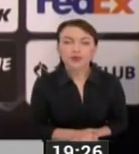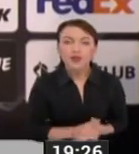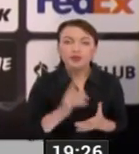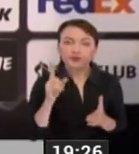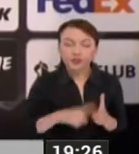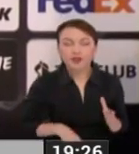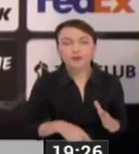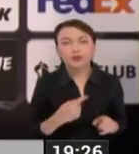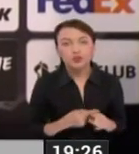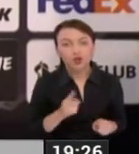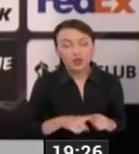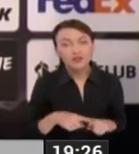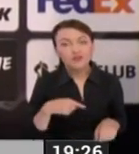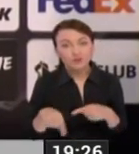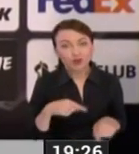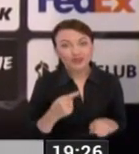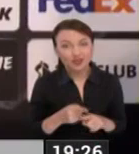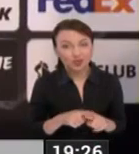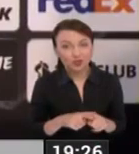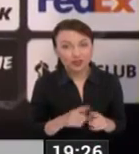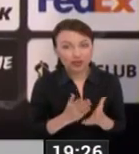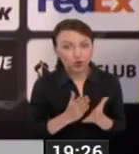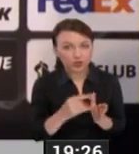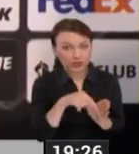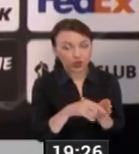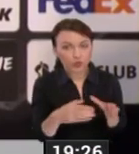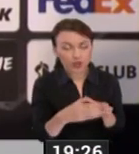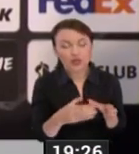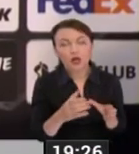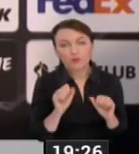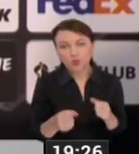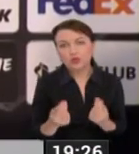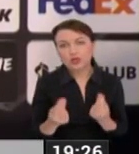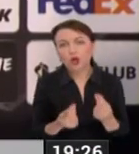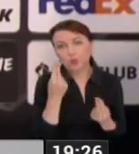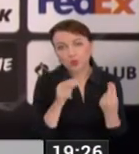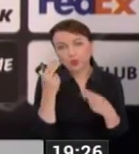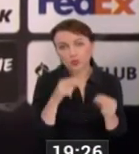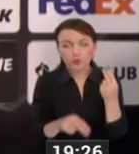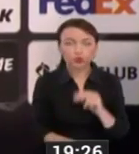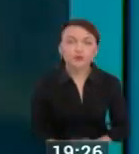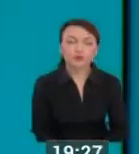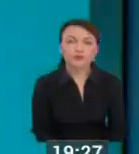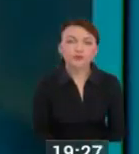верим в то, что эти футболисты, которые находятся у нас, могут играть лучше, лучше и лучше.